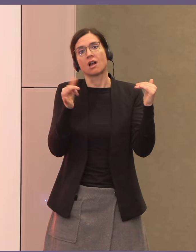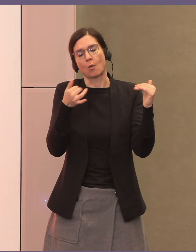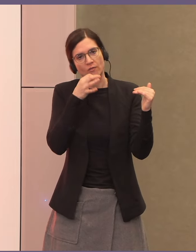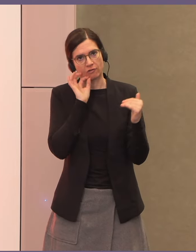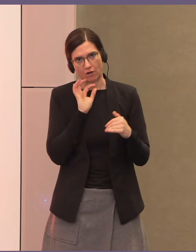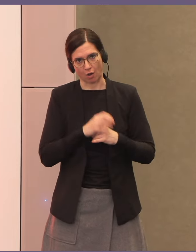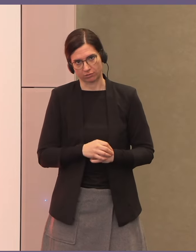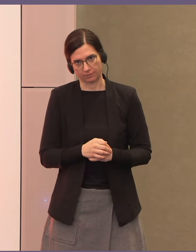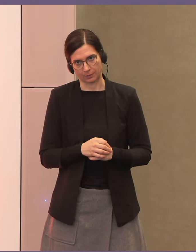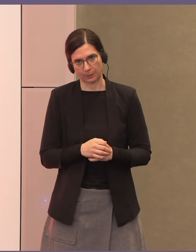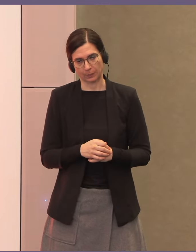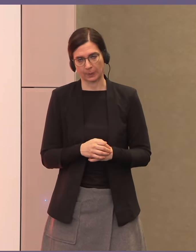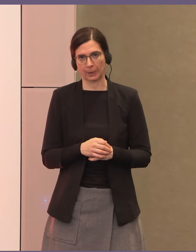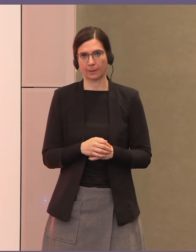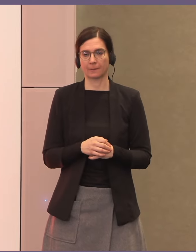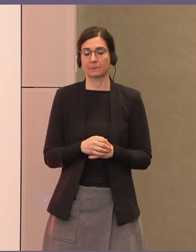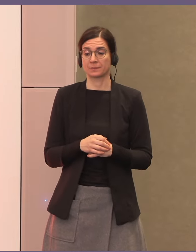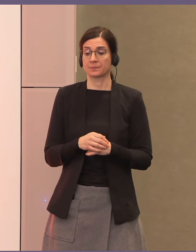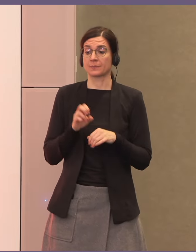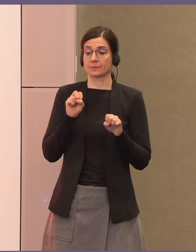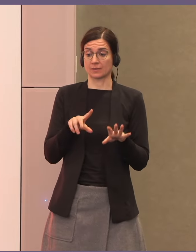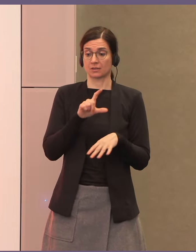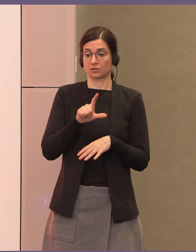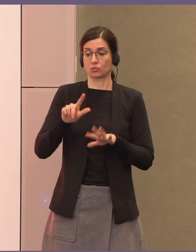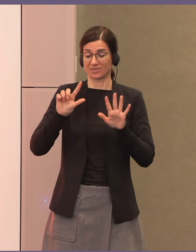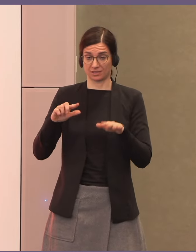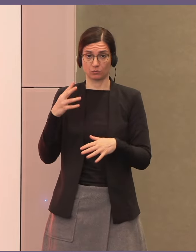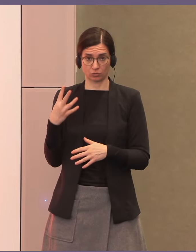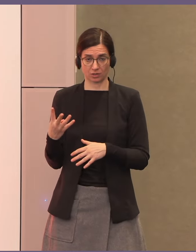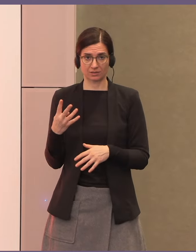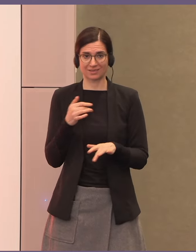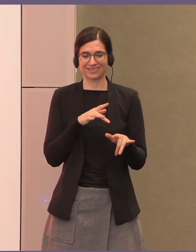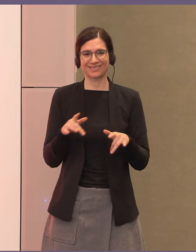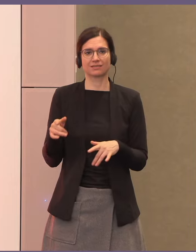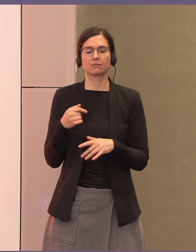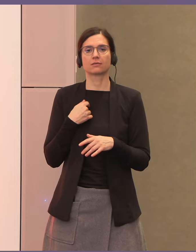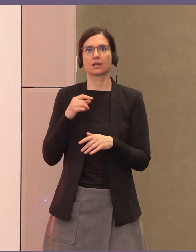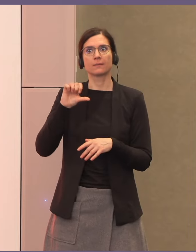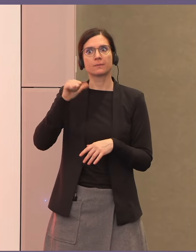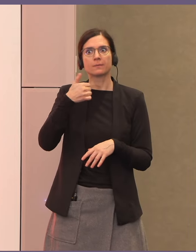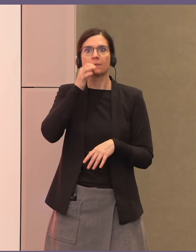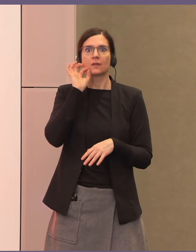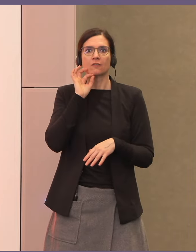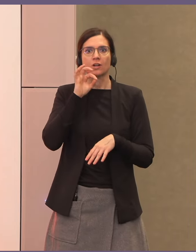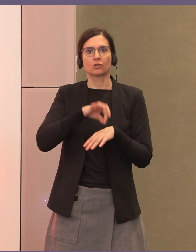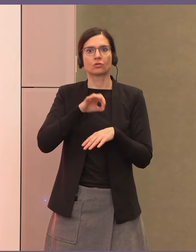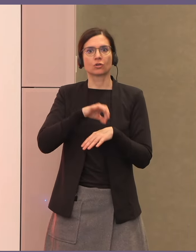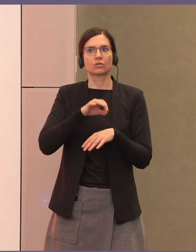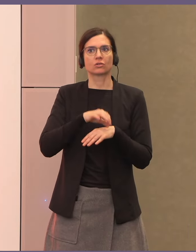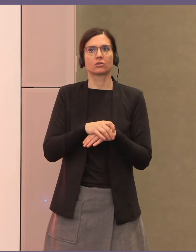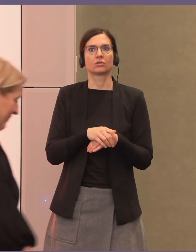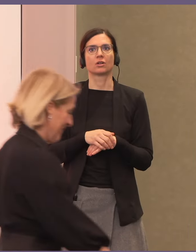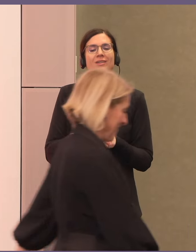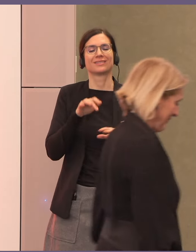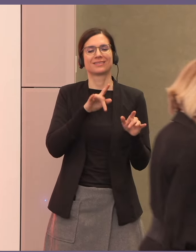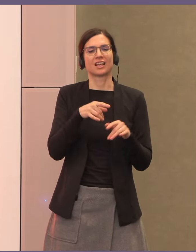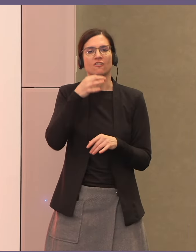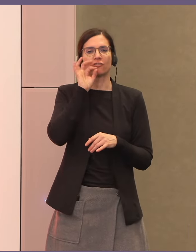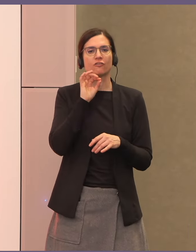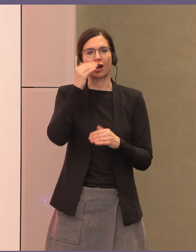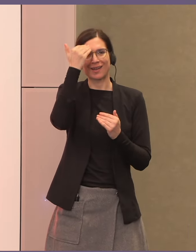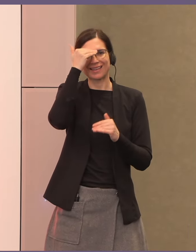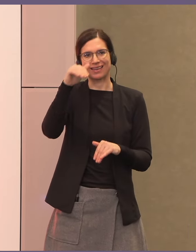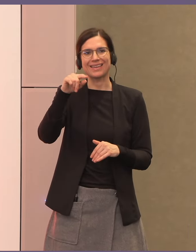gehe zurück zur Geschichte. Im selben Jahr, 1897, promovierte auch als erste Frau Gabriele Posanner von Ehrenthal an der